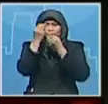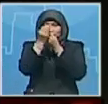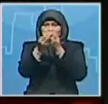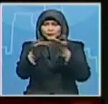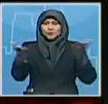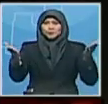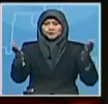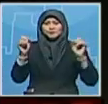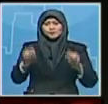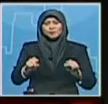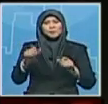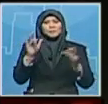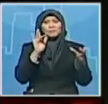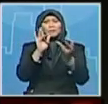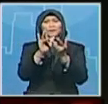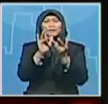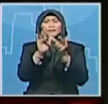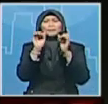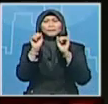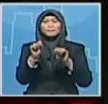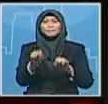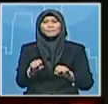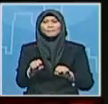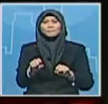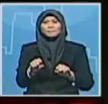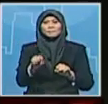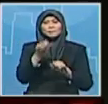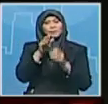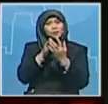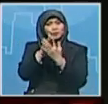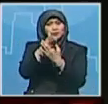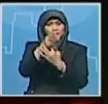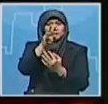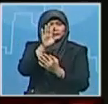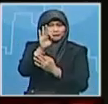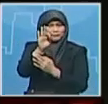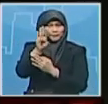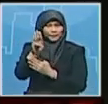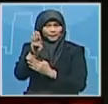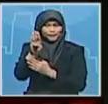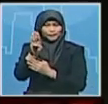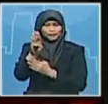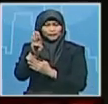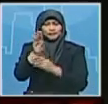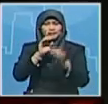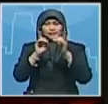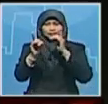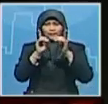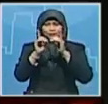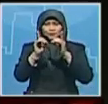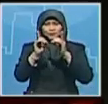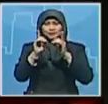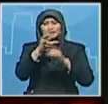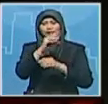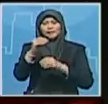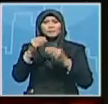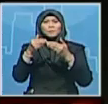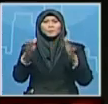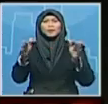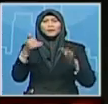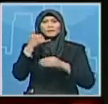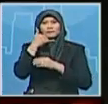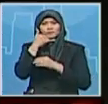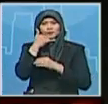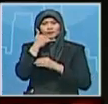Anda juga boleh berinteraksi dengan memanfaatkan laman Facebook kami. Cari pautannya dialog. Dan talian bakal kami buka